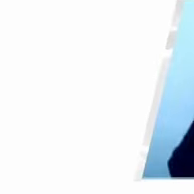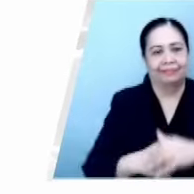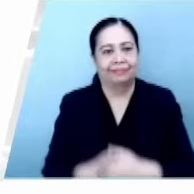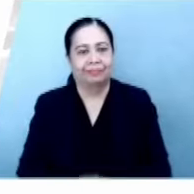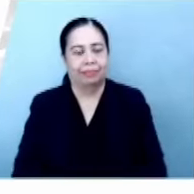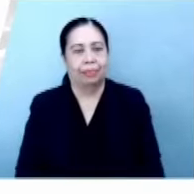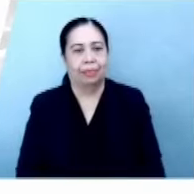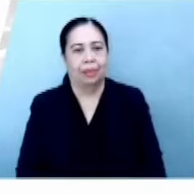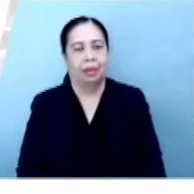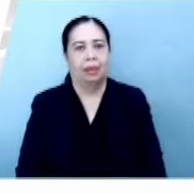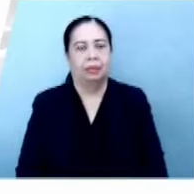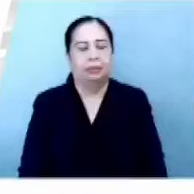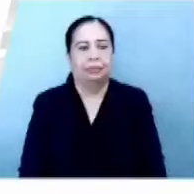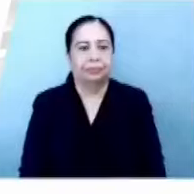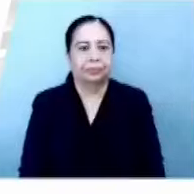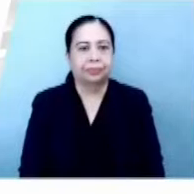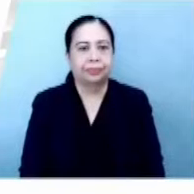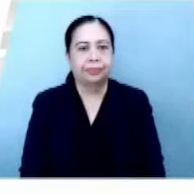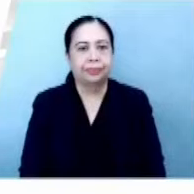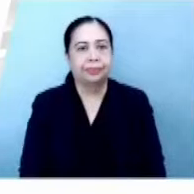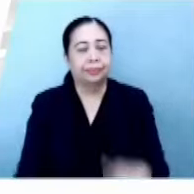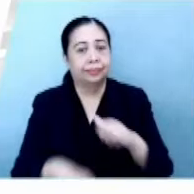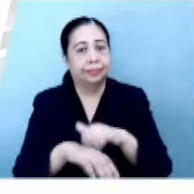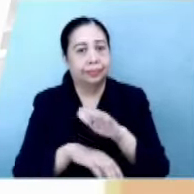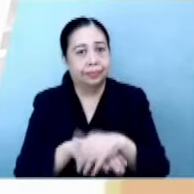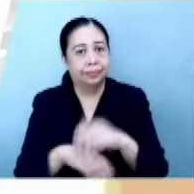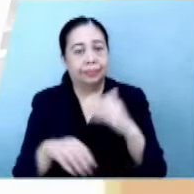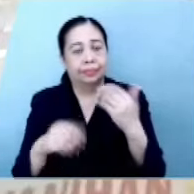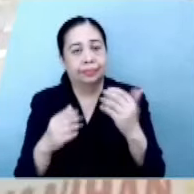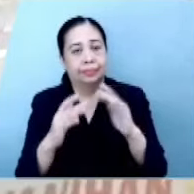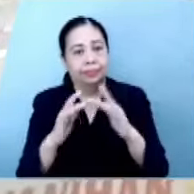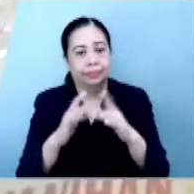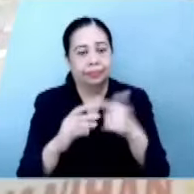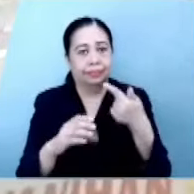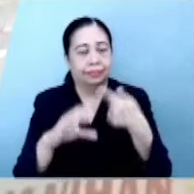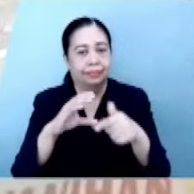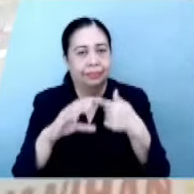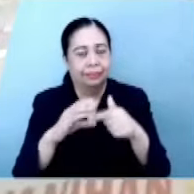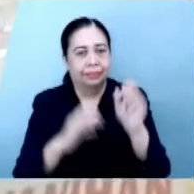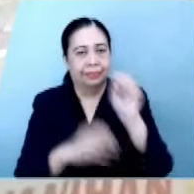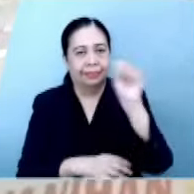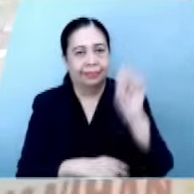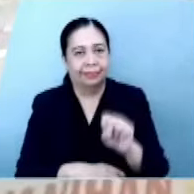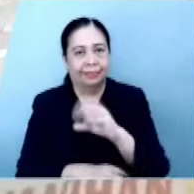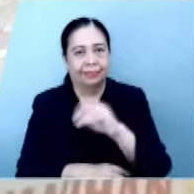magpadala sa Cebuana Luwalier. Pwede ring online via GCash, Shopee at Lazada.